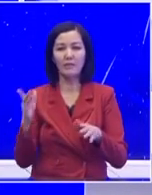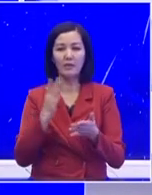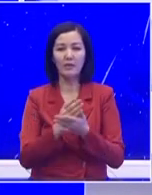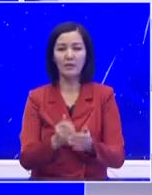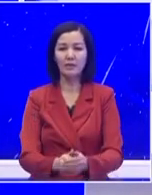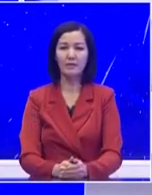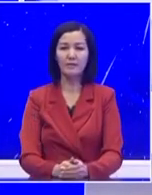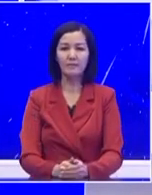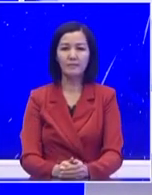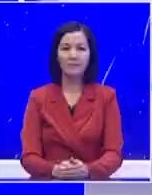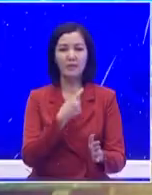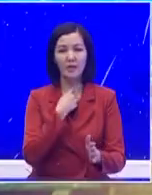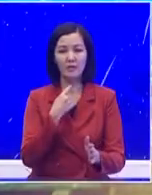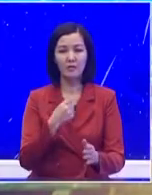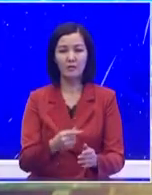бар.